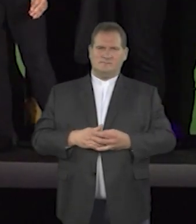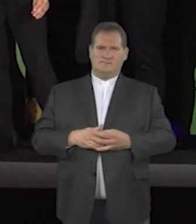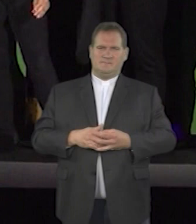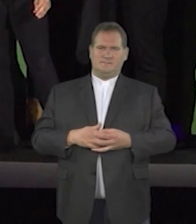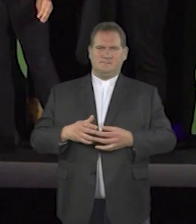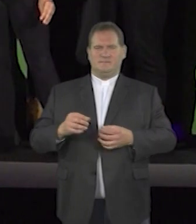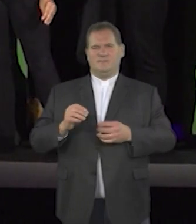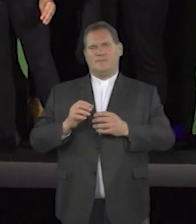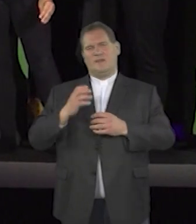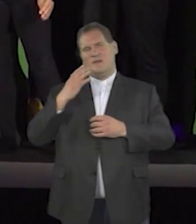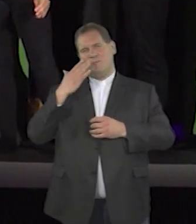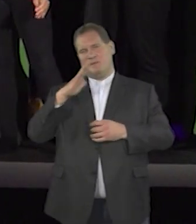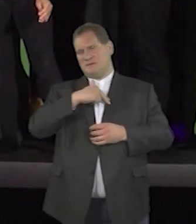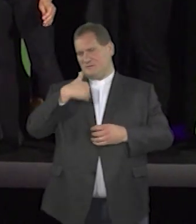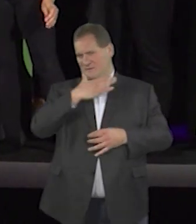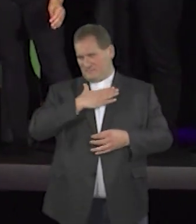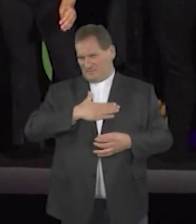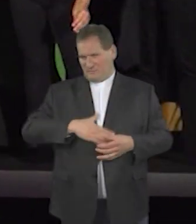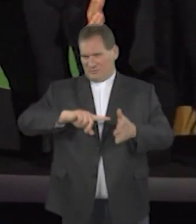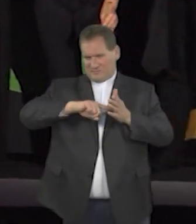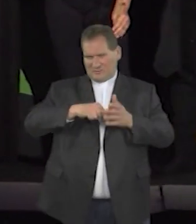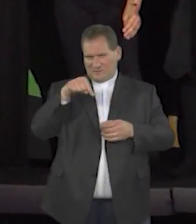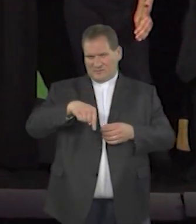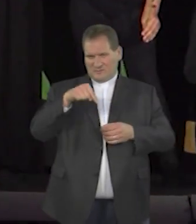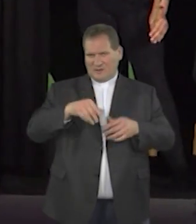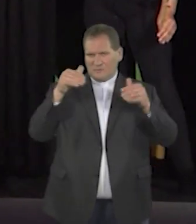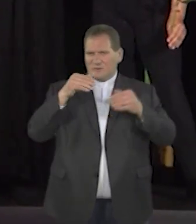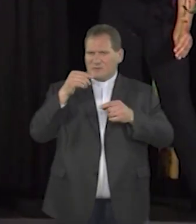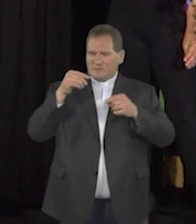Proszę Państwa, bardzo nam miło, że możemy w Piotrkowie tworzyć choćby taką